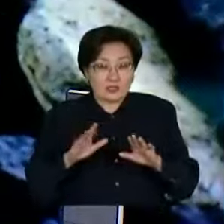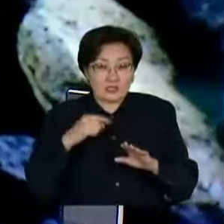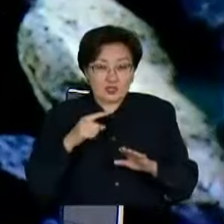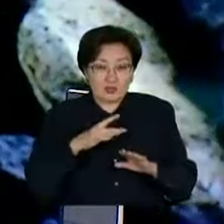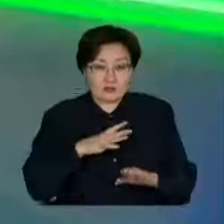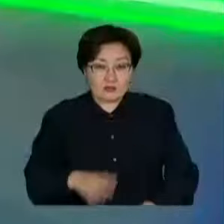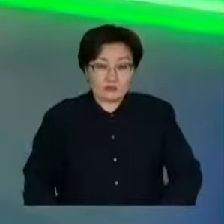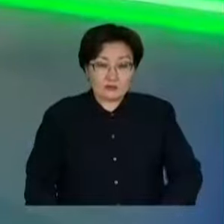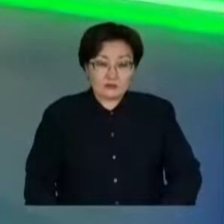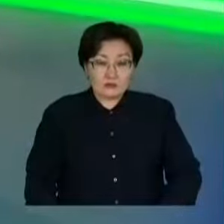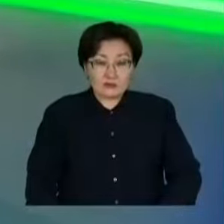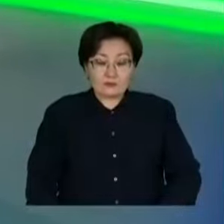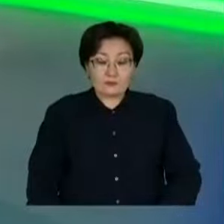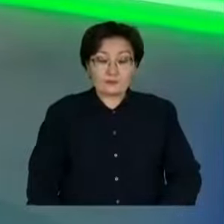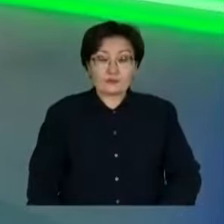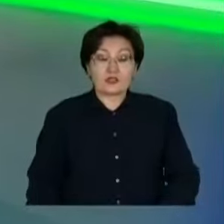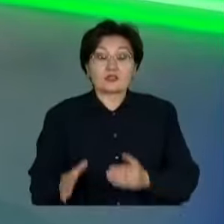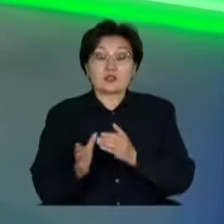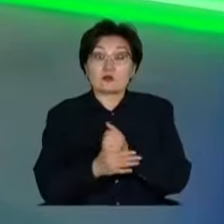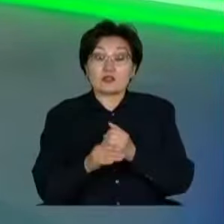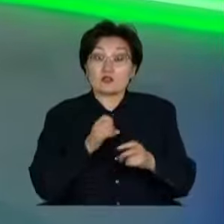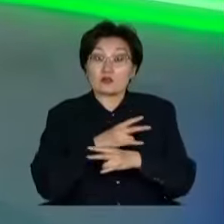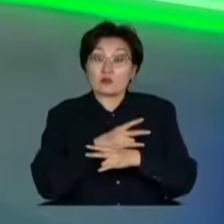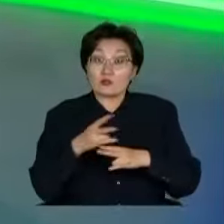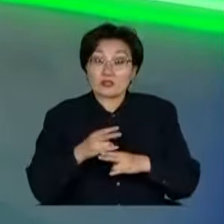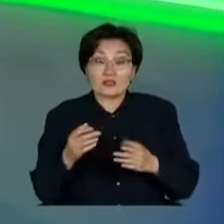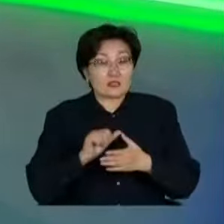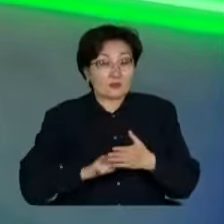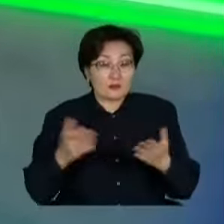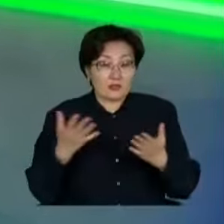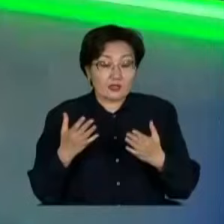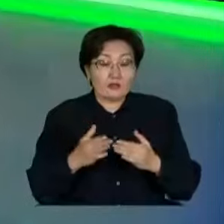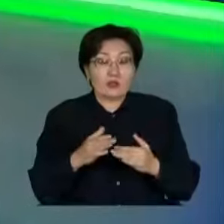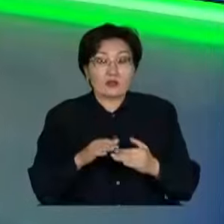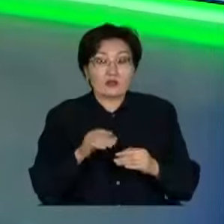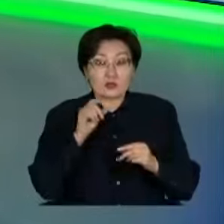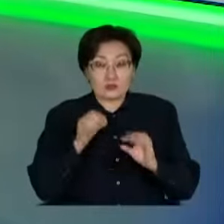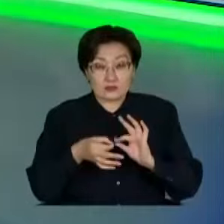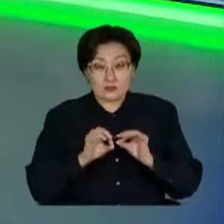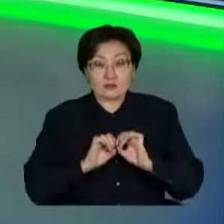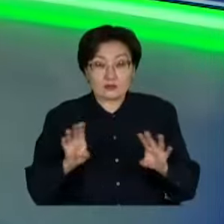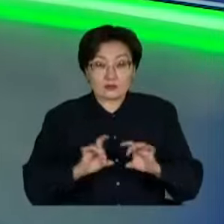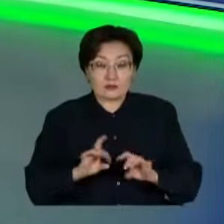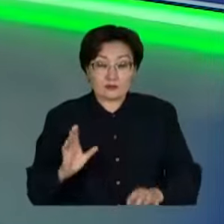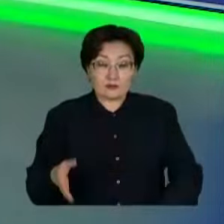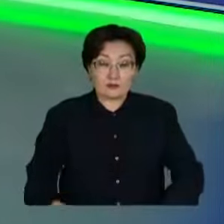жеткізді. Сонда итбалықтардың жаппай қырылуына не себеп? Жасұлан Мұқан тақырыпты жалғастырады.